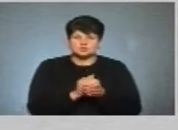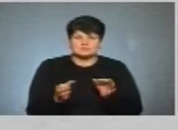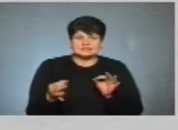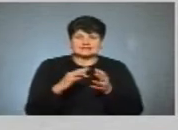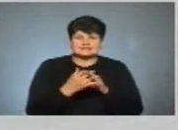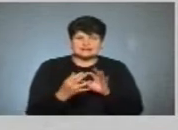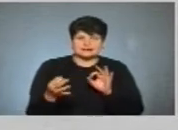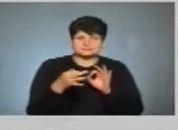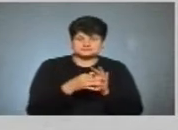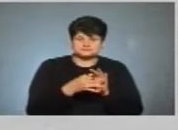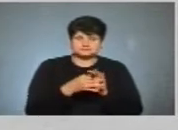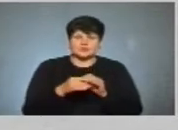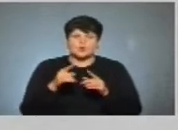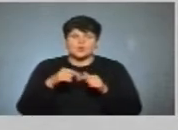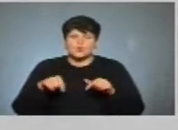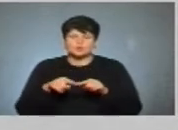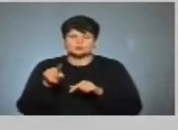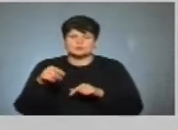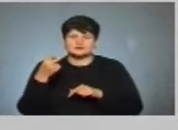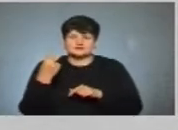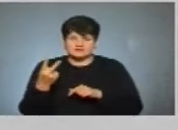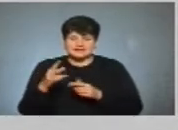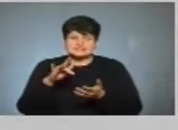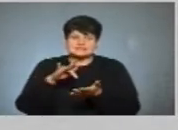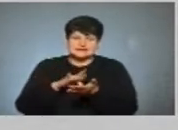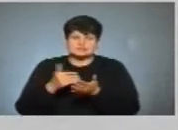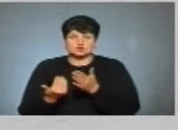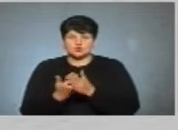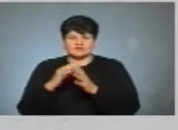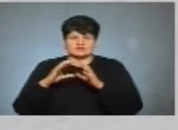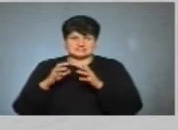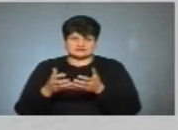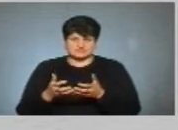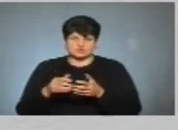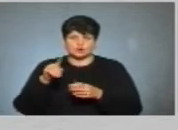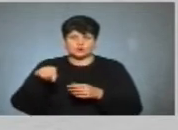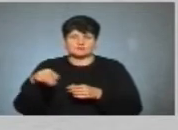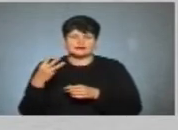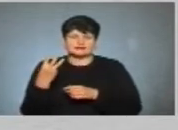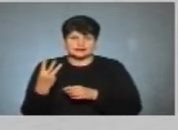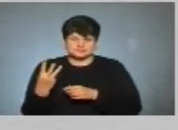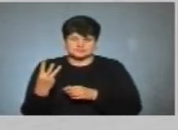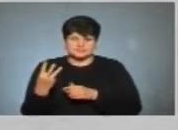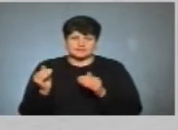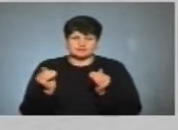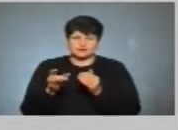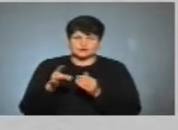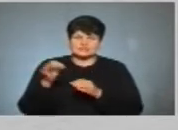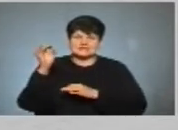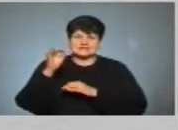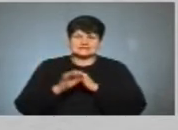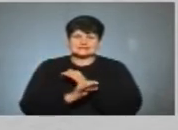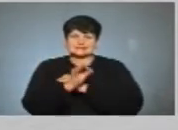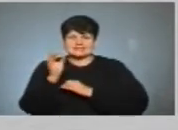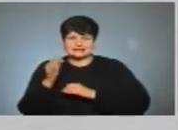села». Округ номер два – мікрорайон «Центр Новий світ». Округ номер три – мікрорайон «Східний»